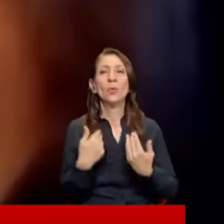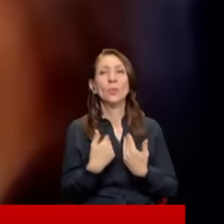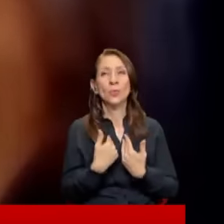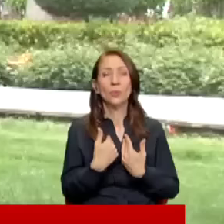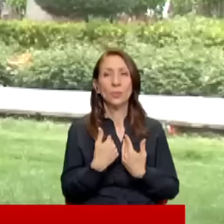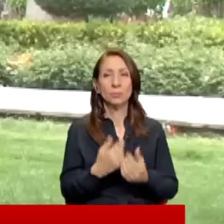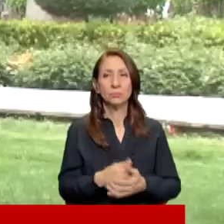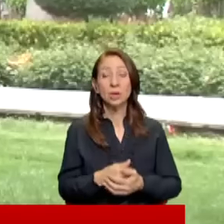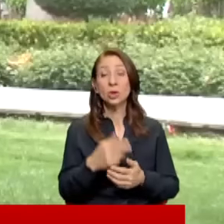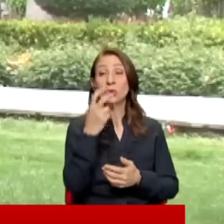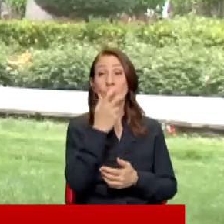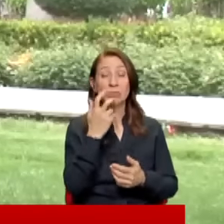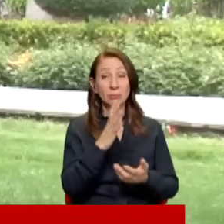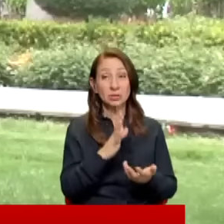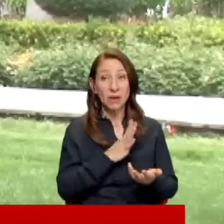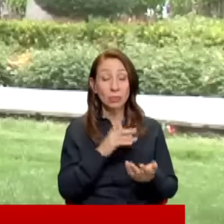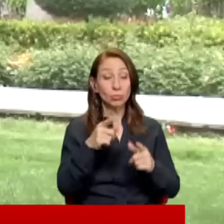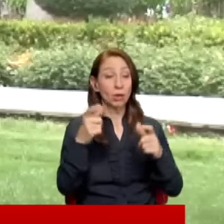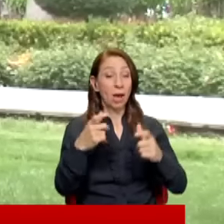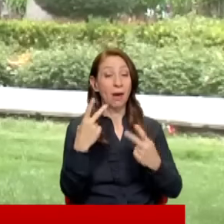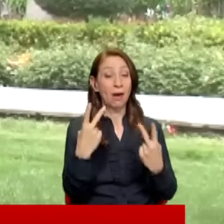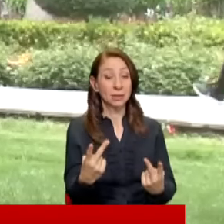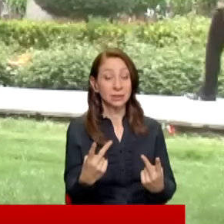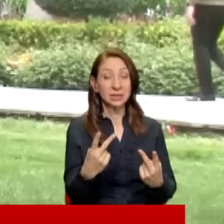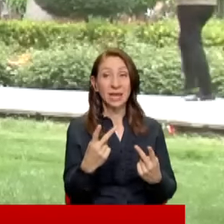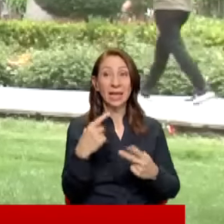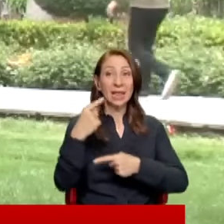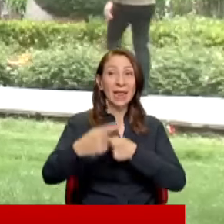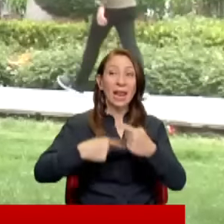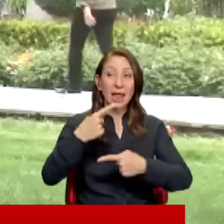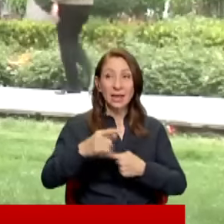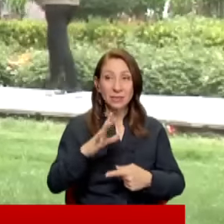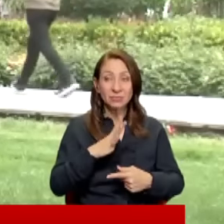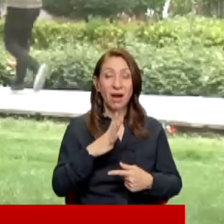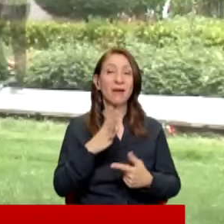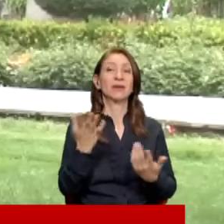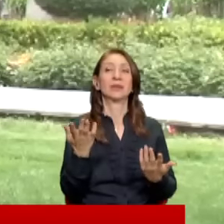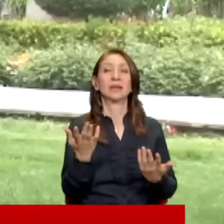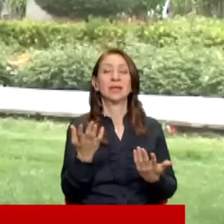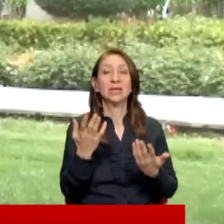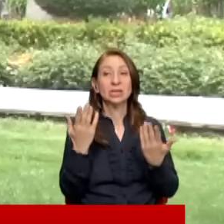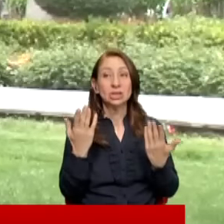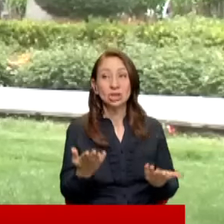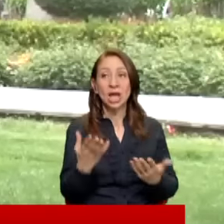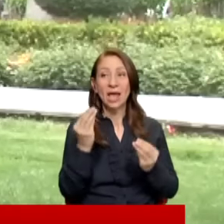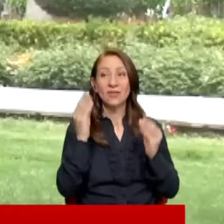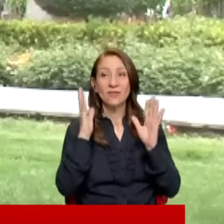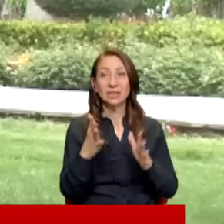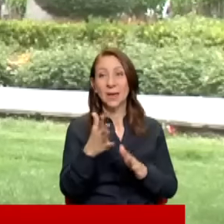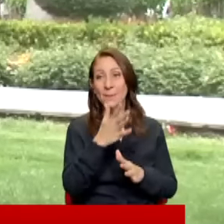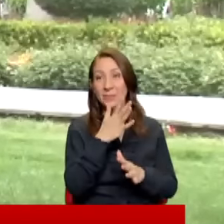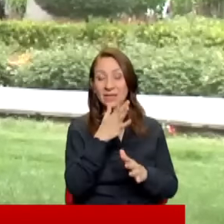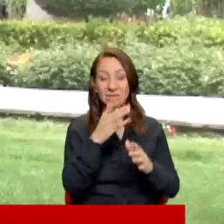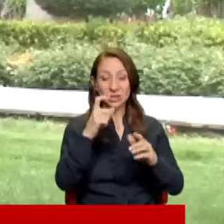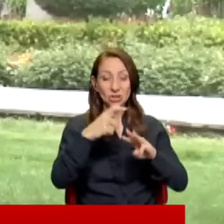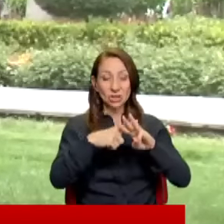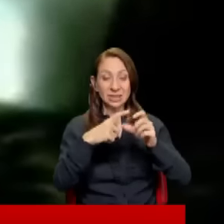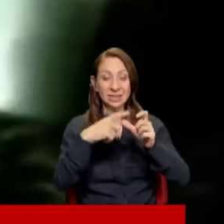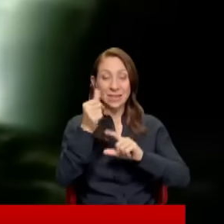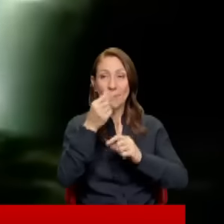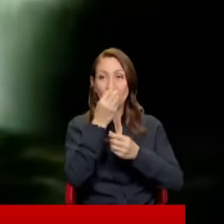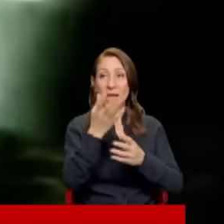ar Türkülerimiz Var buraya ait geleneklerimiz var göreneklerimiz var işte En çok da bilinen Gesi Bağları